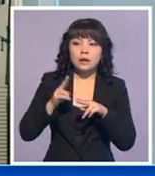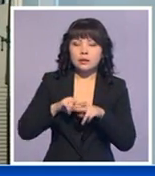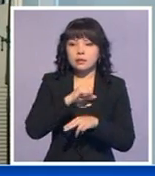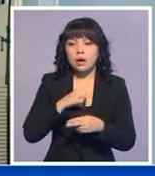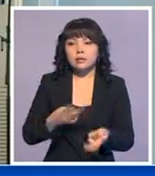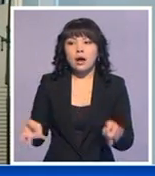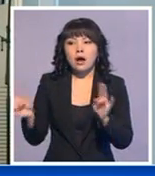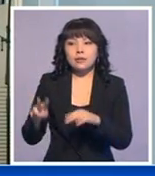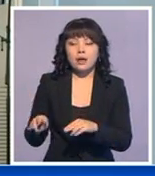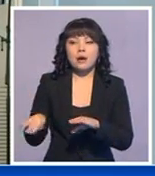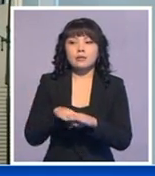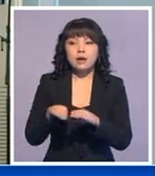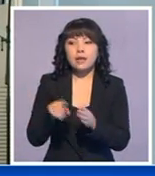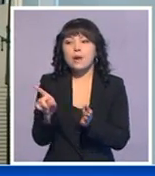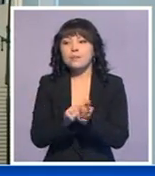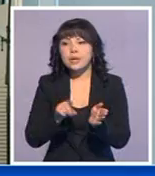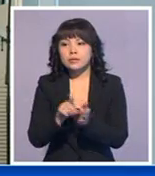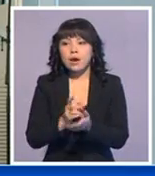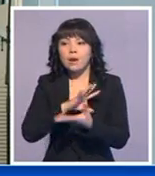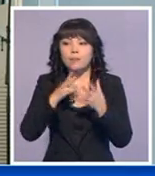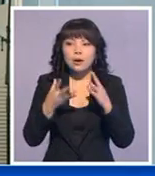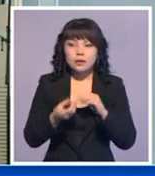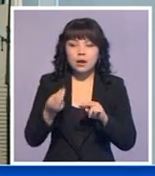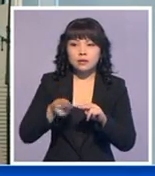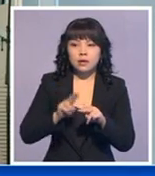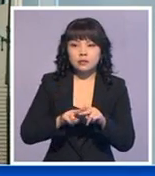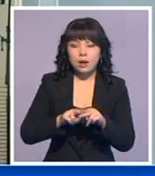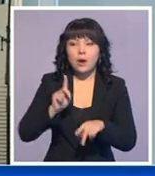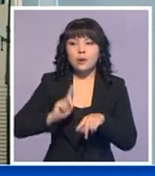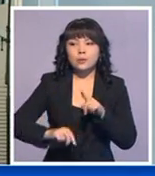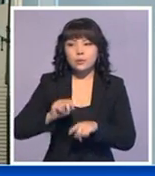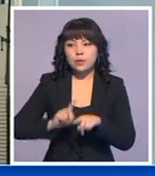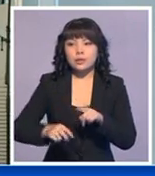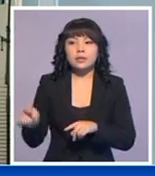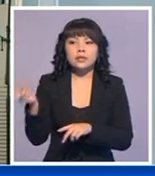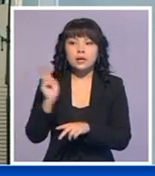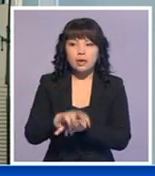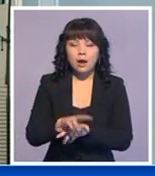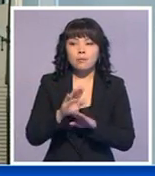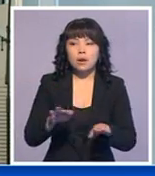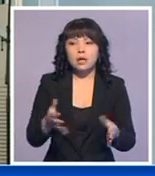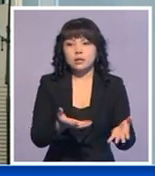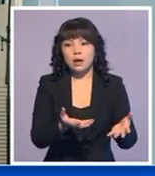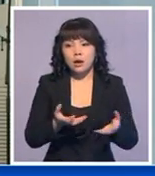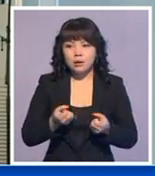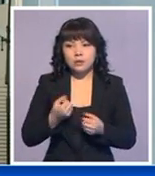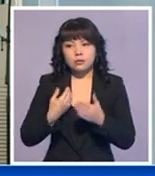қалған жаңағы жинақтаған пенсиялардың бәрі сол кезде туысқандарлары келеді, балалары келеді,